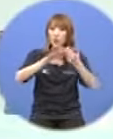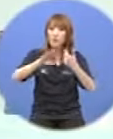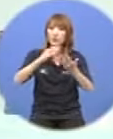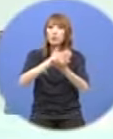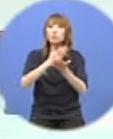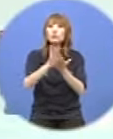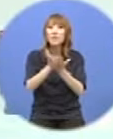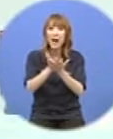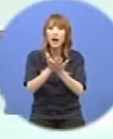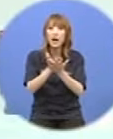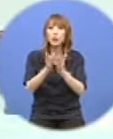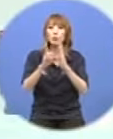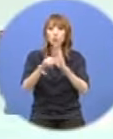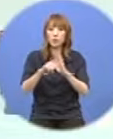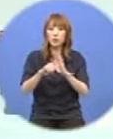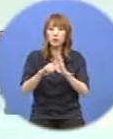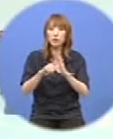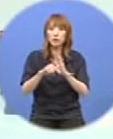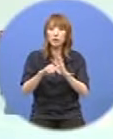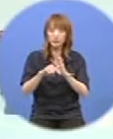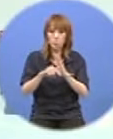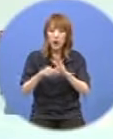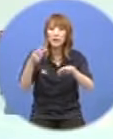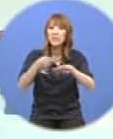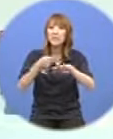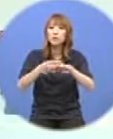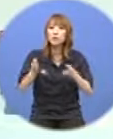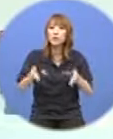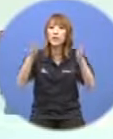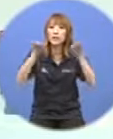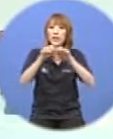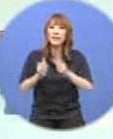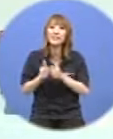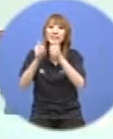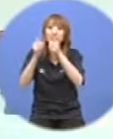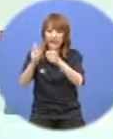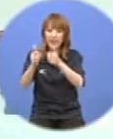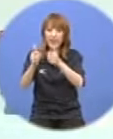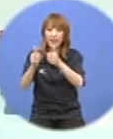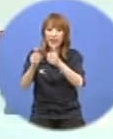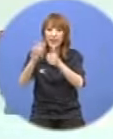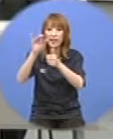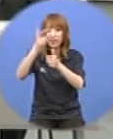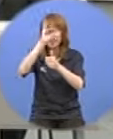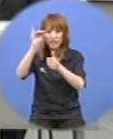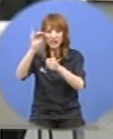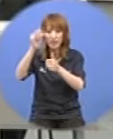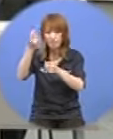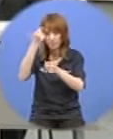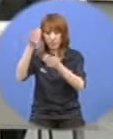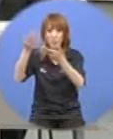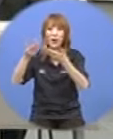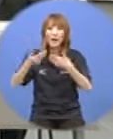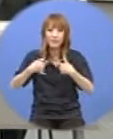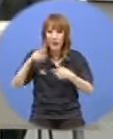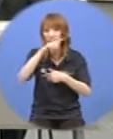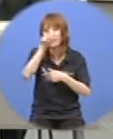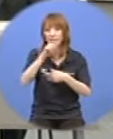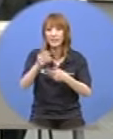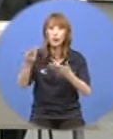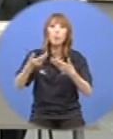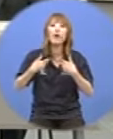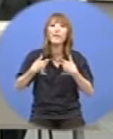ますから、はいはい、そういう時はその技術センターへ行きまして、うん、そこからその知恵を借りていろんなヒントをもらって、